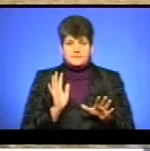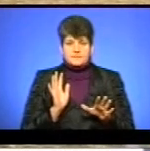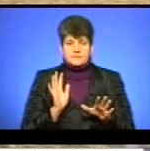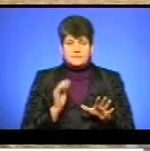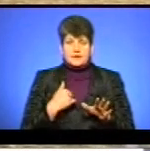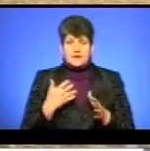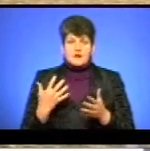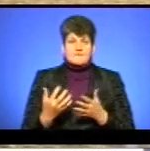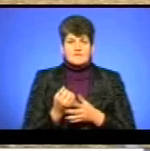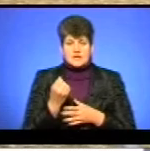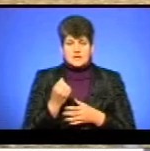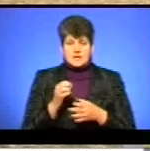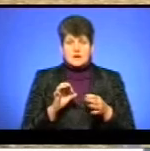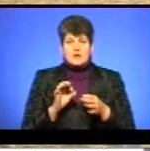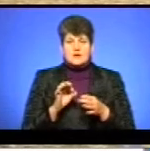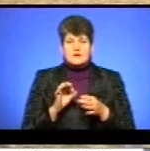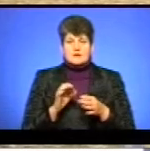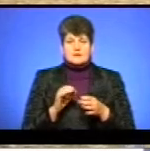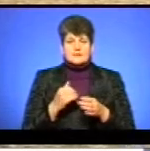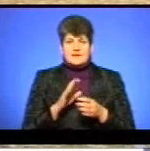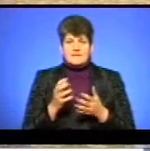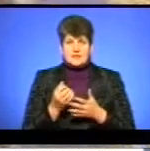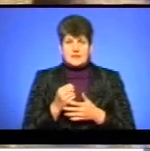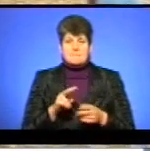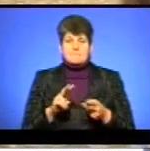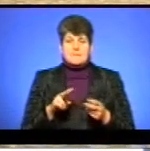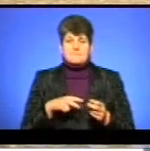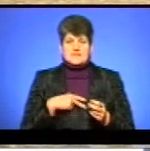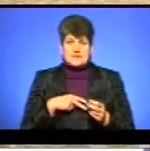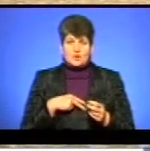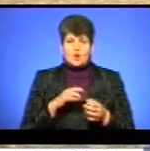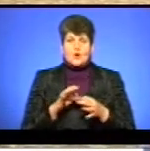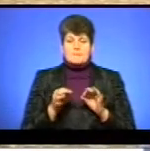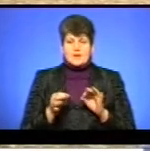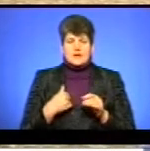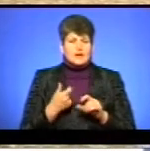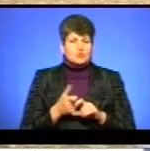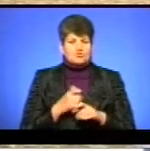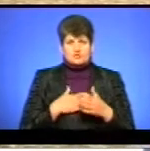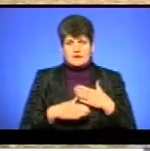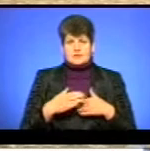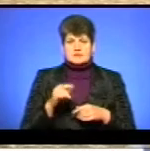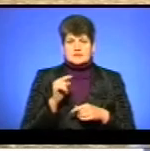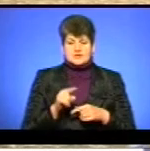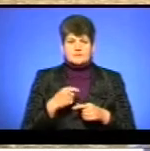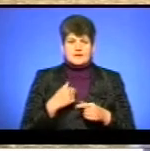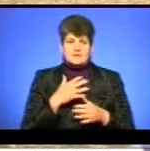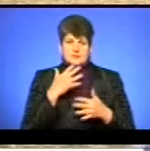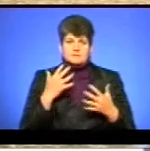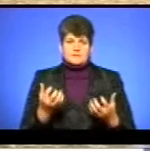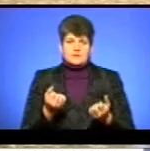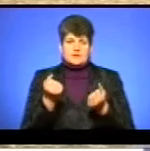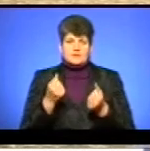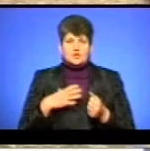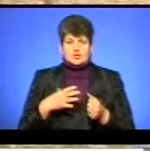Я виграла Олімпіаду, призерка Олімпіади. Я дуже рада за те, що вони мене так підтримують і